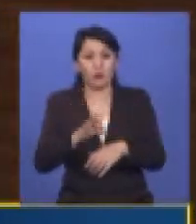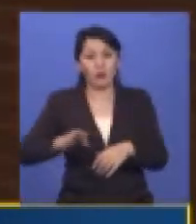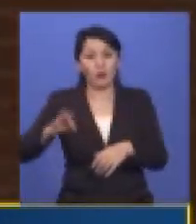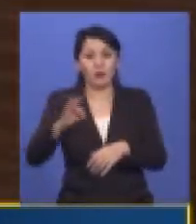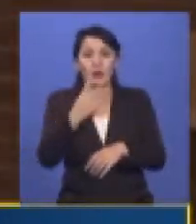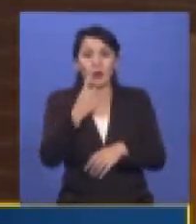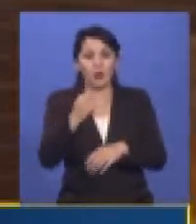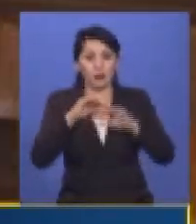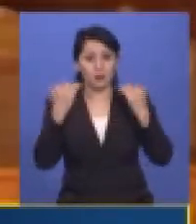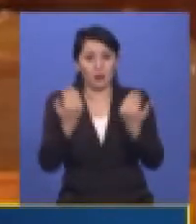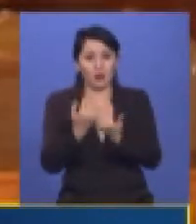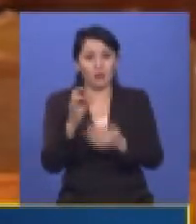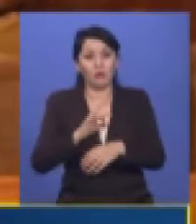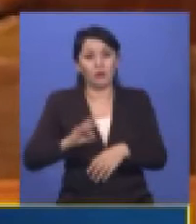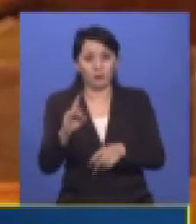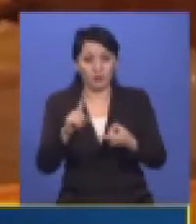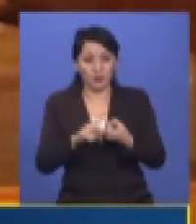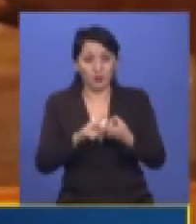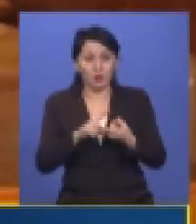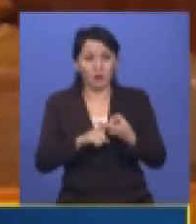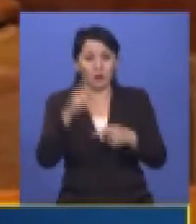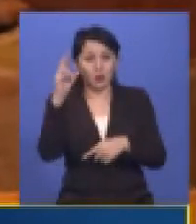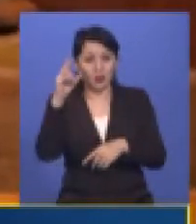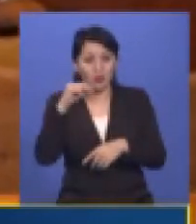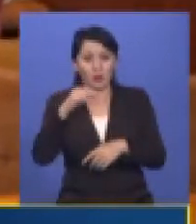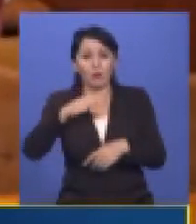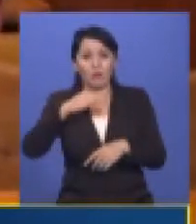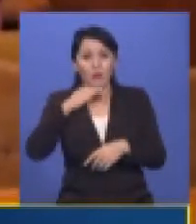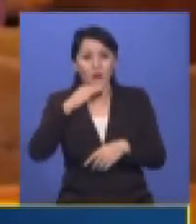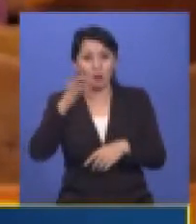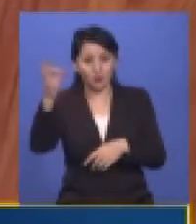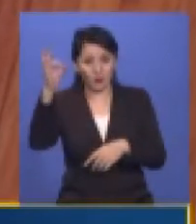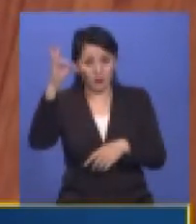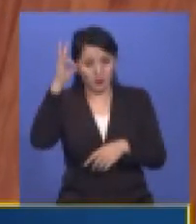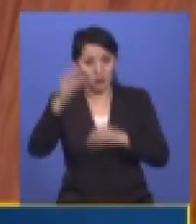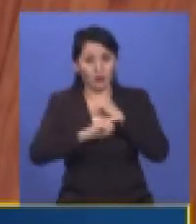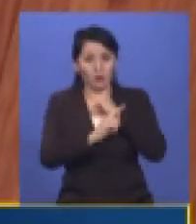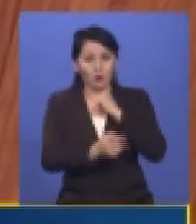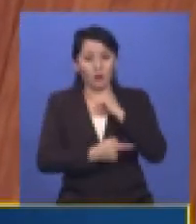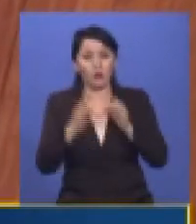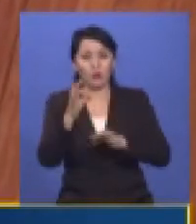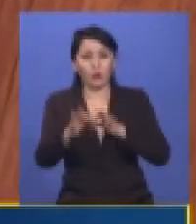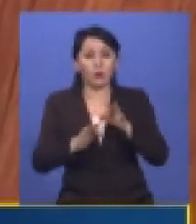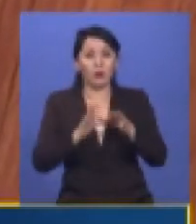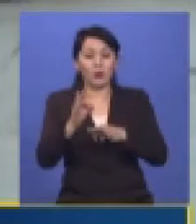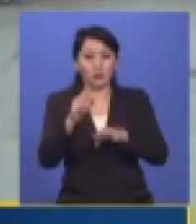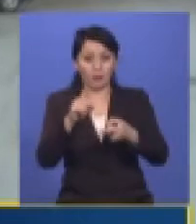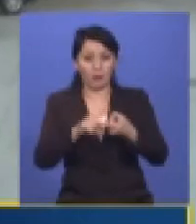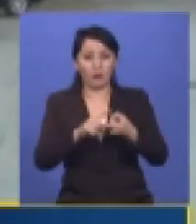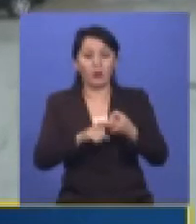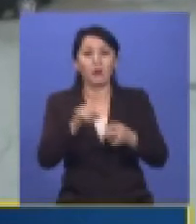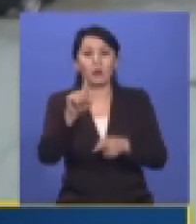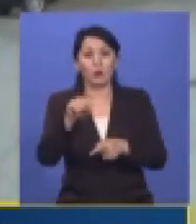облысымыз қызыл аймақта, өңірімізде коронавирус инфекциясын жұқтырғандар қатары азаяр емес. Еске сала кетсек, соңғы тәулікте